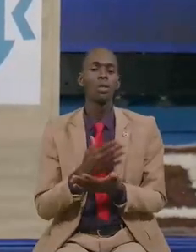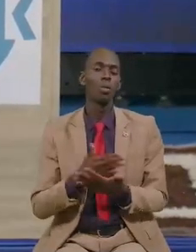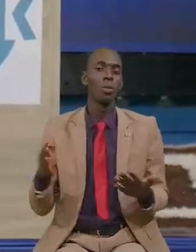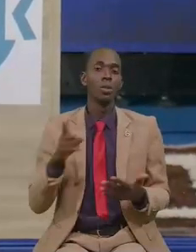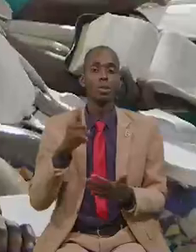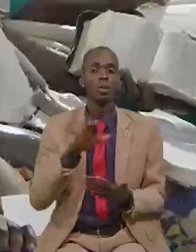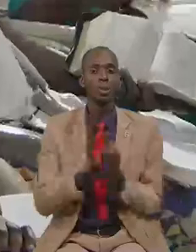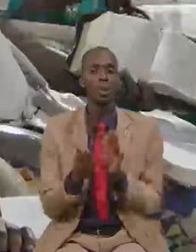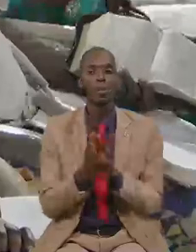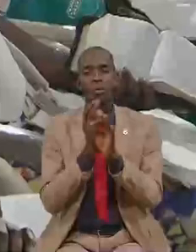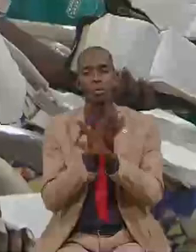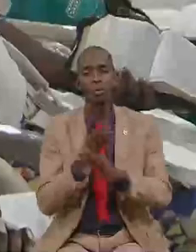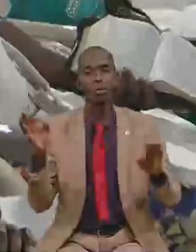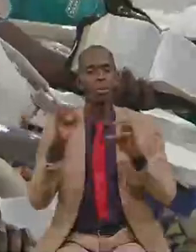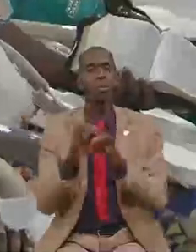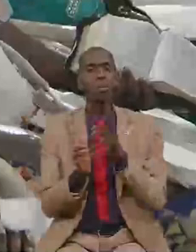libre.